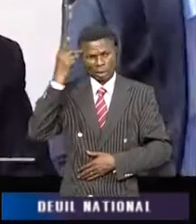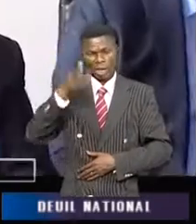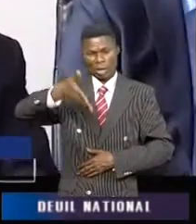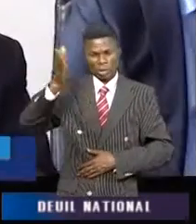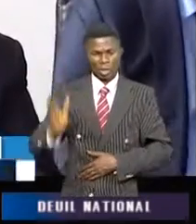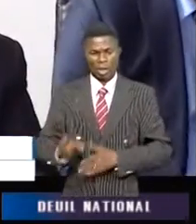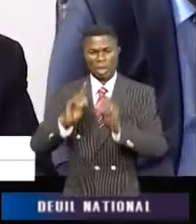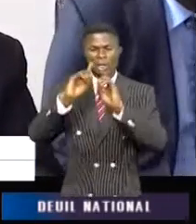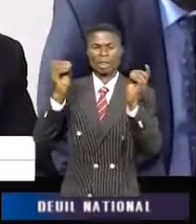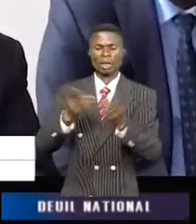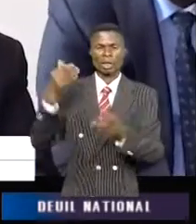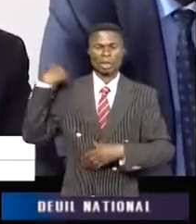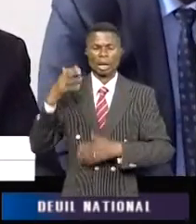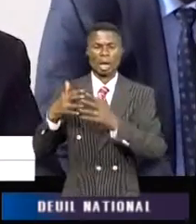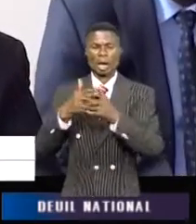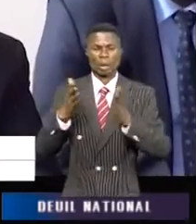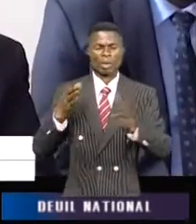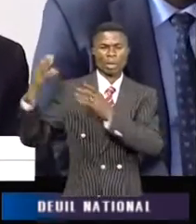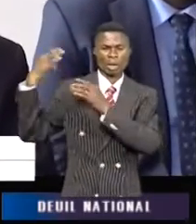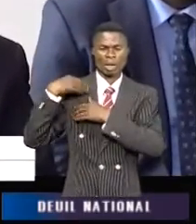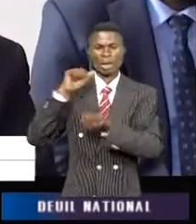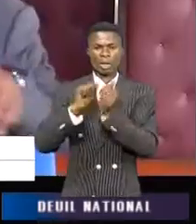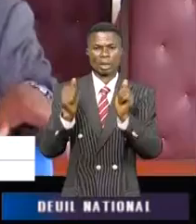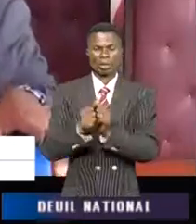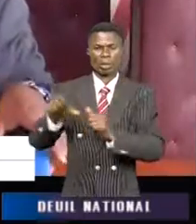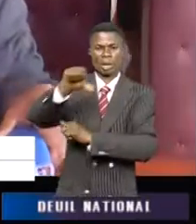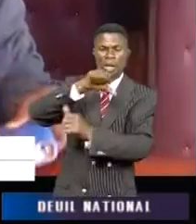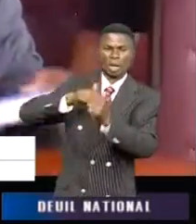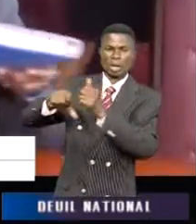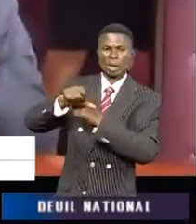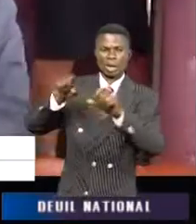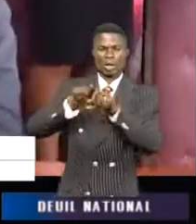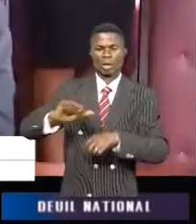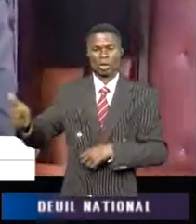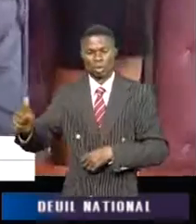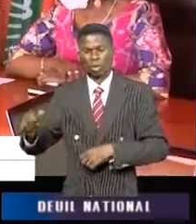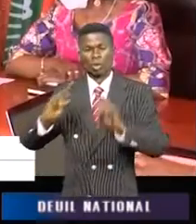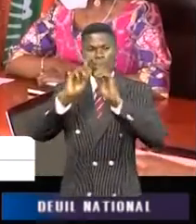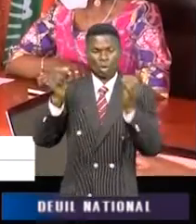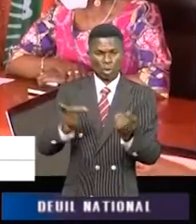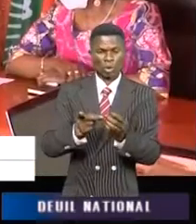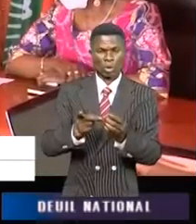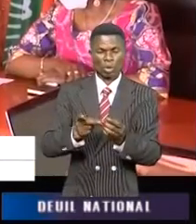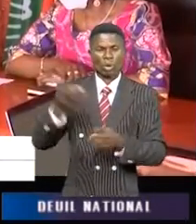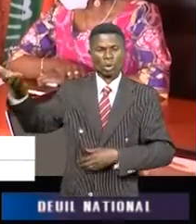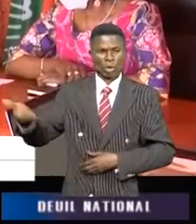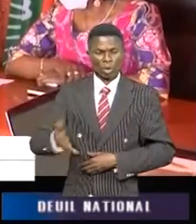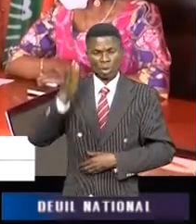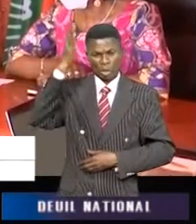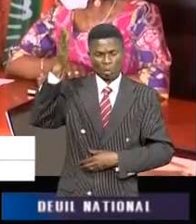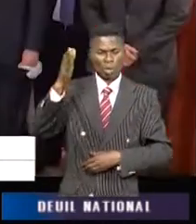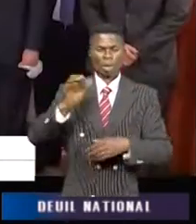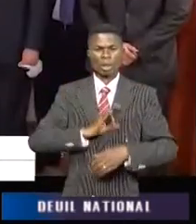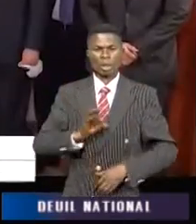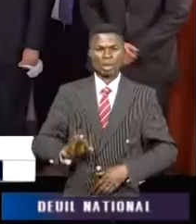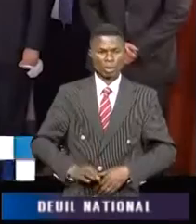expert du département d'État américain en charge des questions environnementales et autres. Cette délégation pourra être reçue par les chefs de l'État